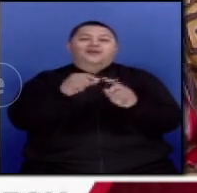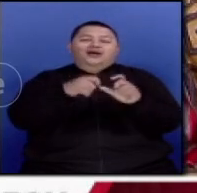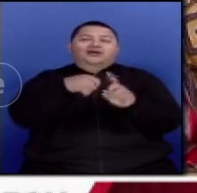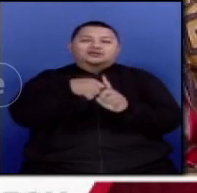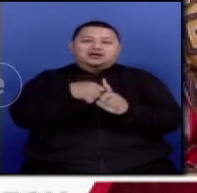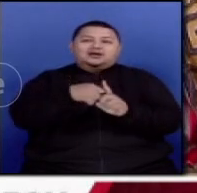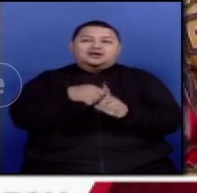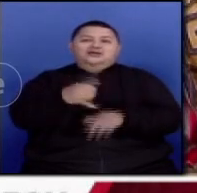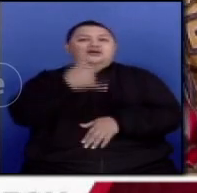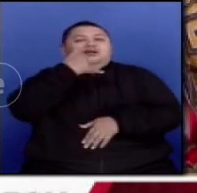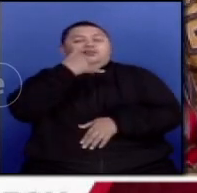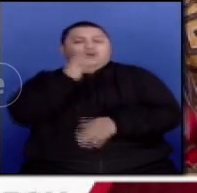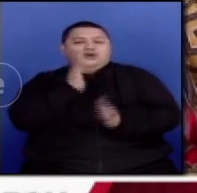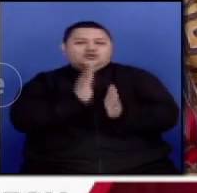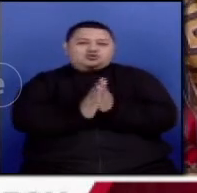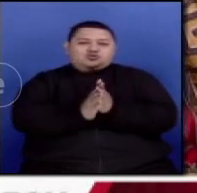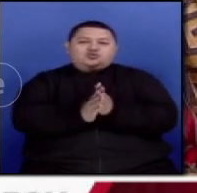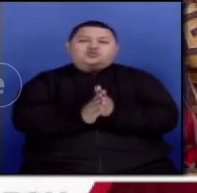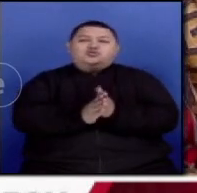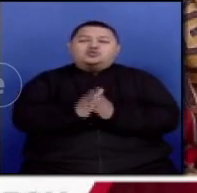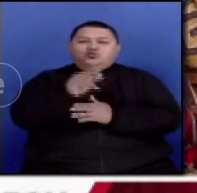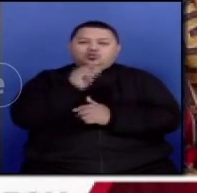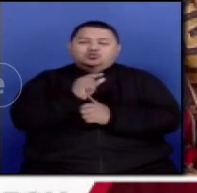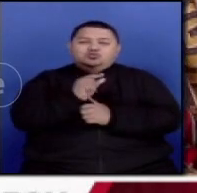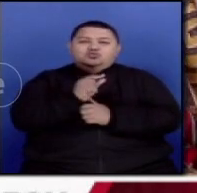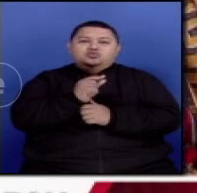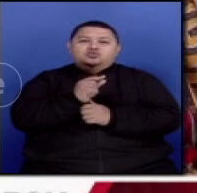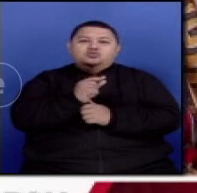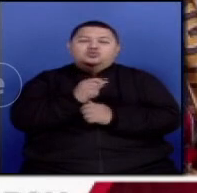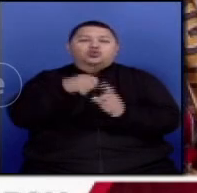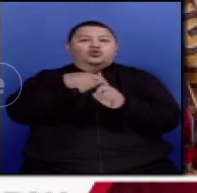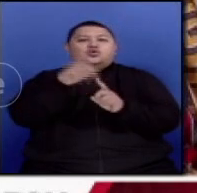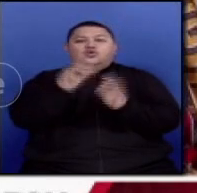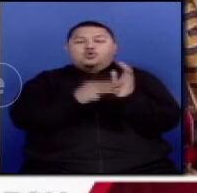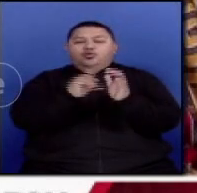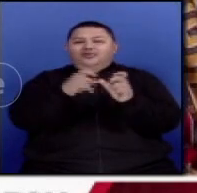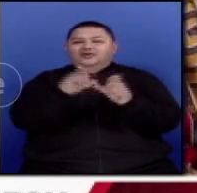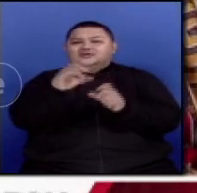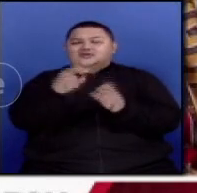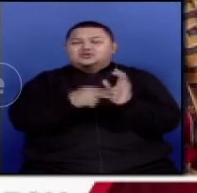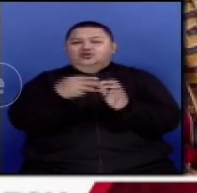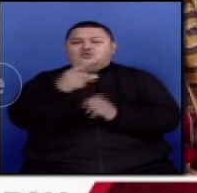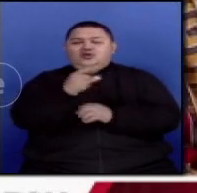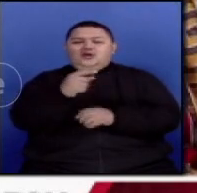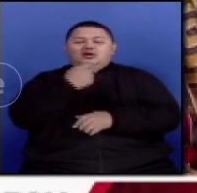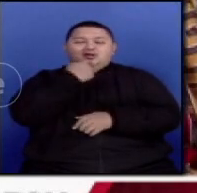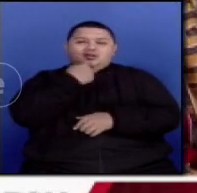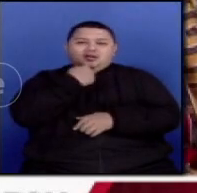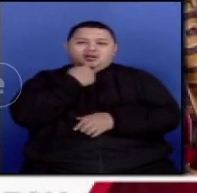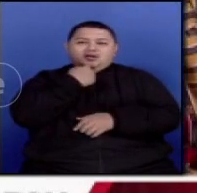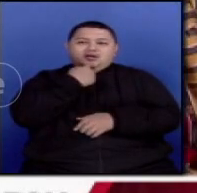Saya menelpon langsung kepada salah satu komisioner, wakil ketua LPSK, terkait